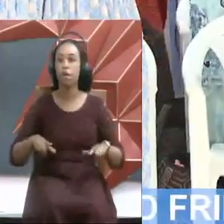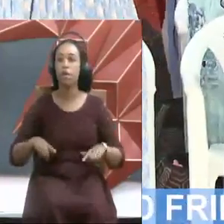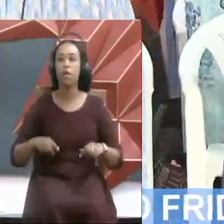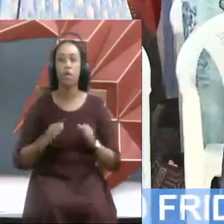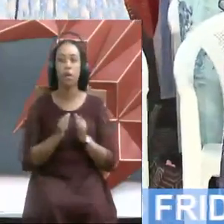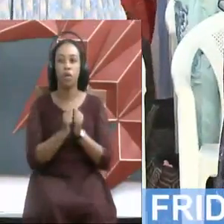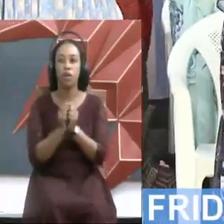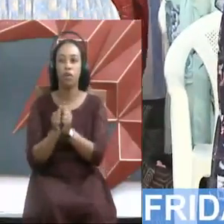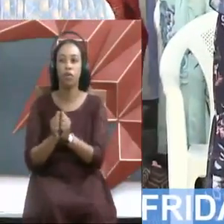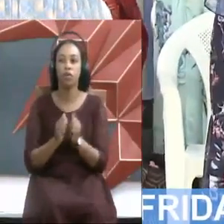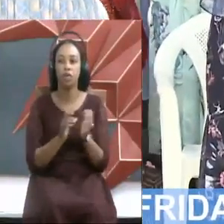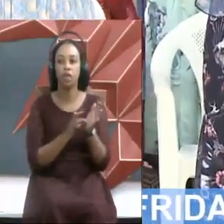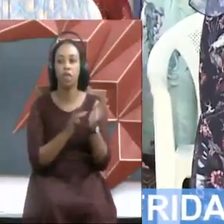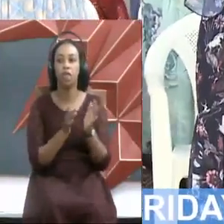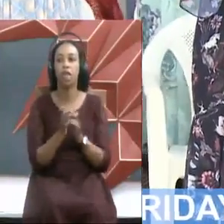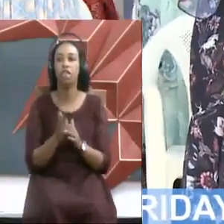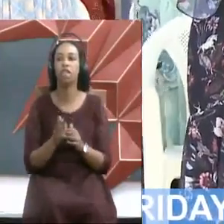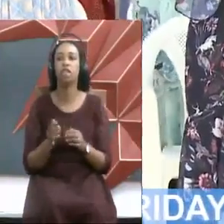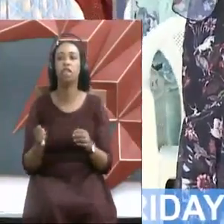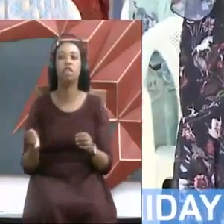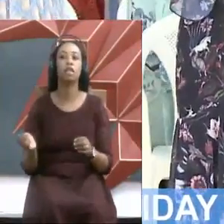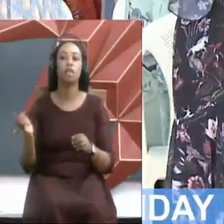siku zote